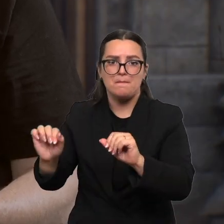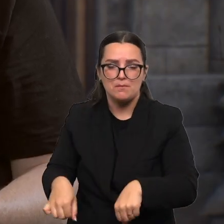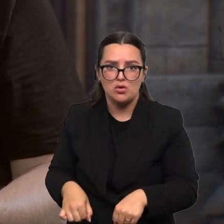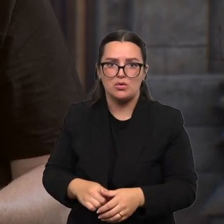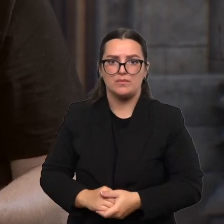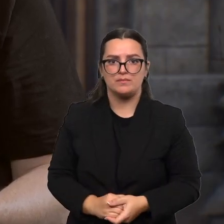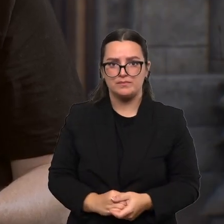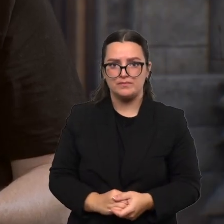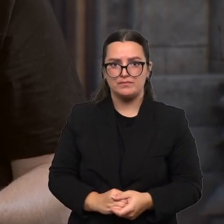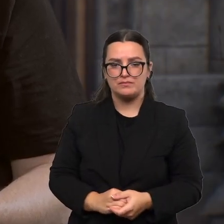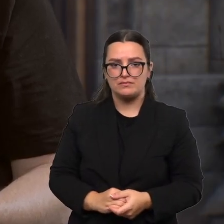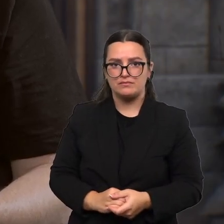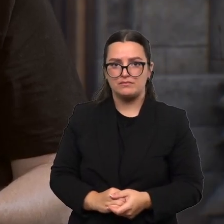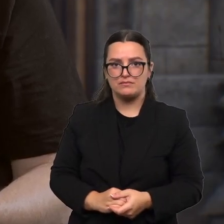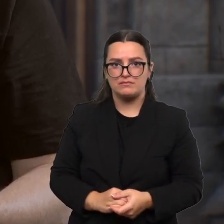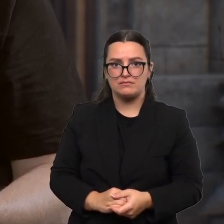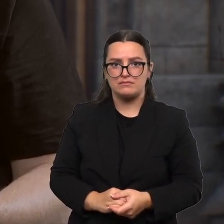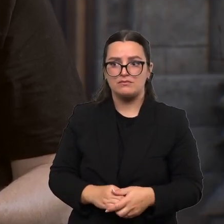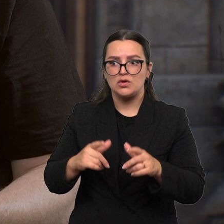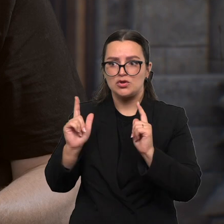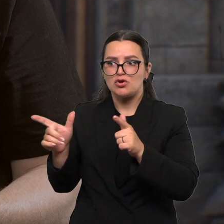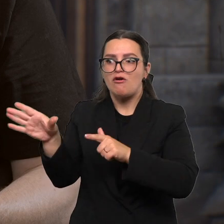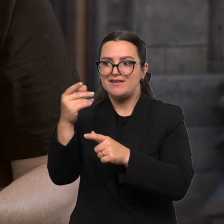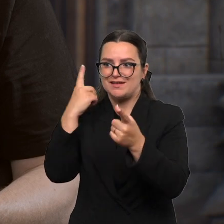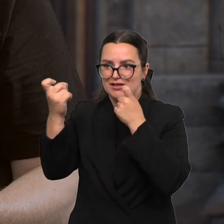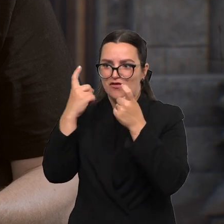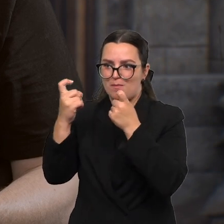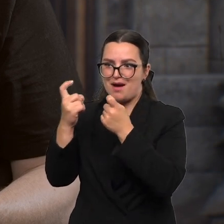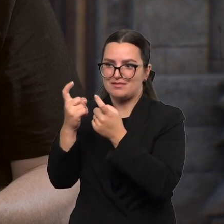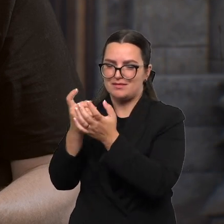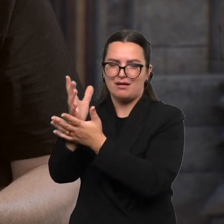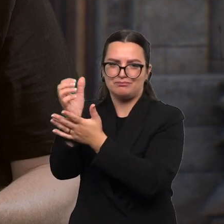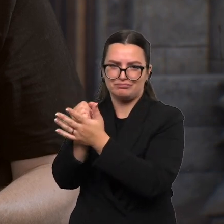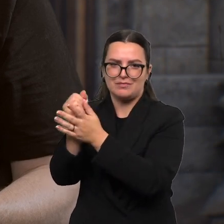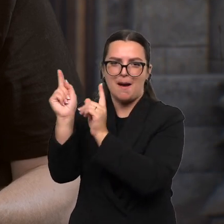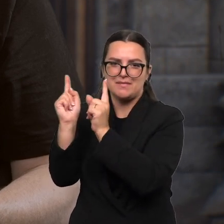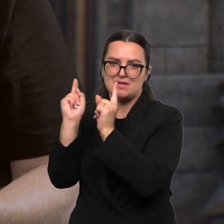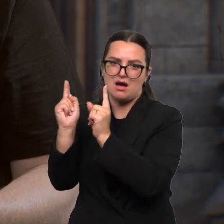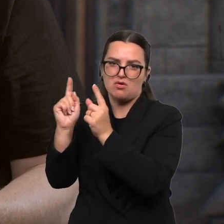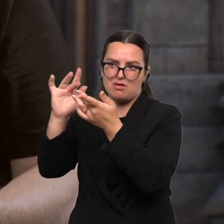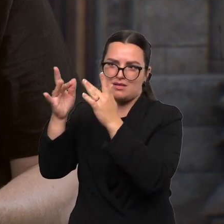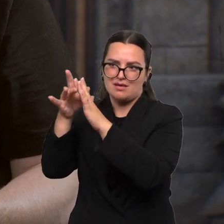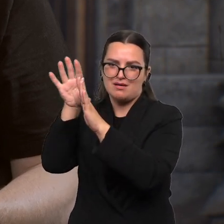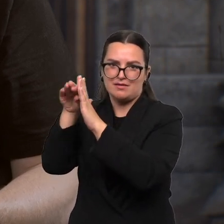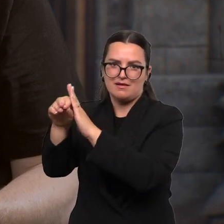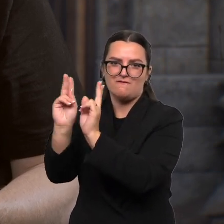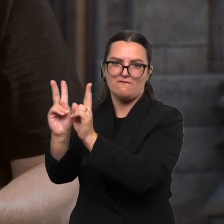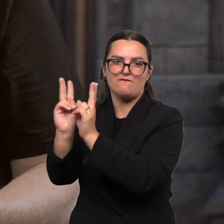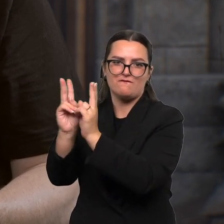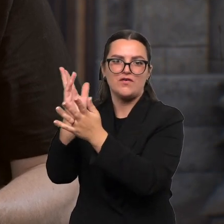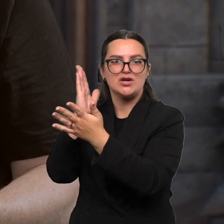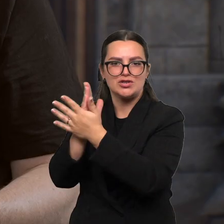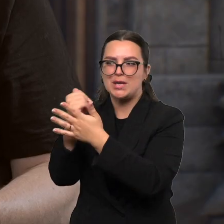tai vietinės kopijas kažkokių duomenų, bet tie duomenys yra kažkur apsaugoti serveriuose, kurie ten kur